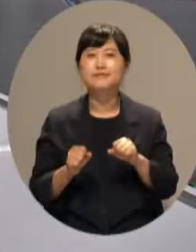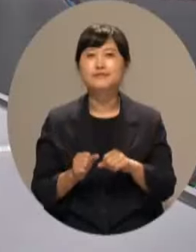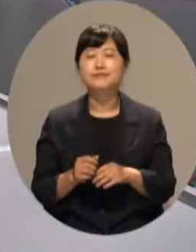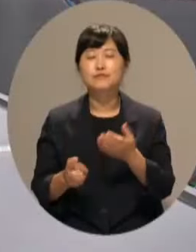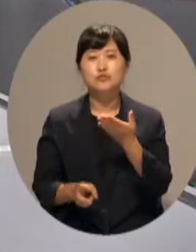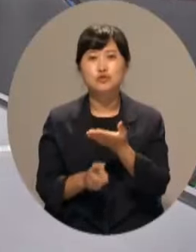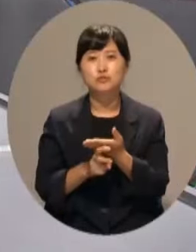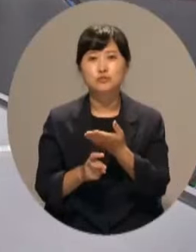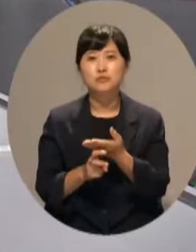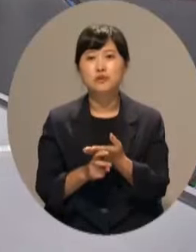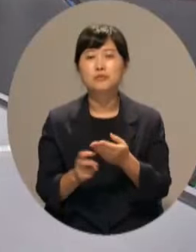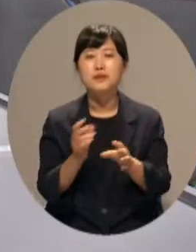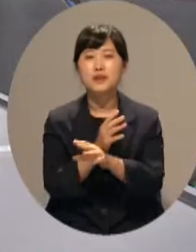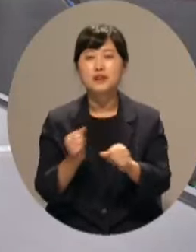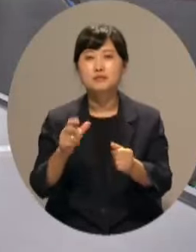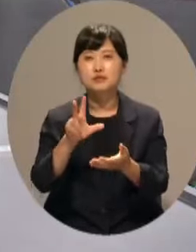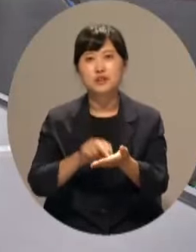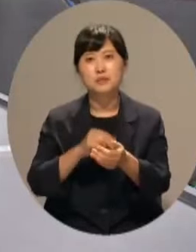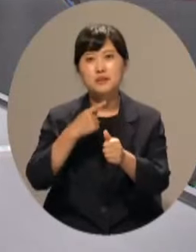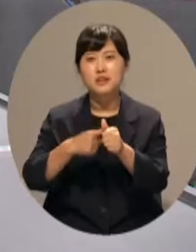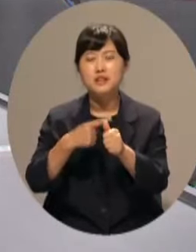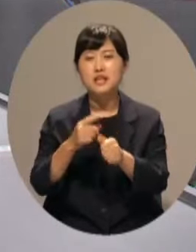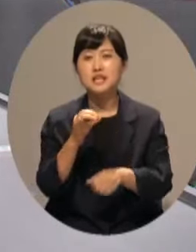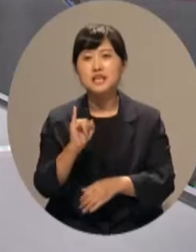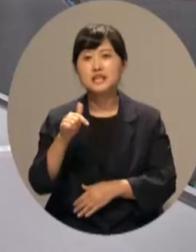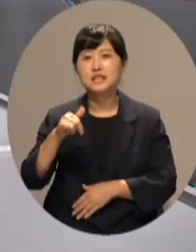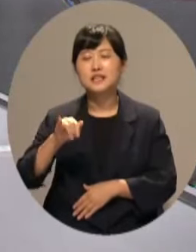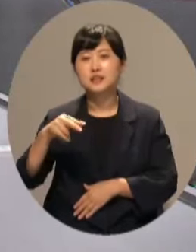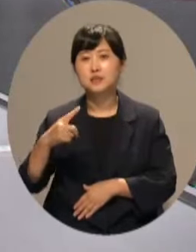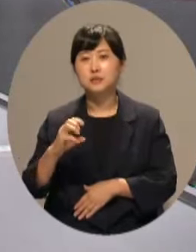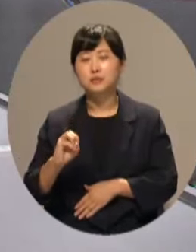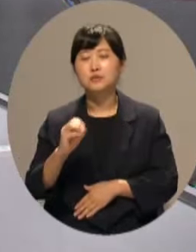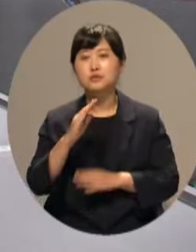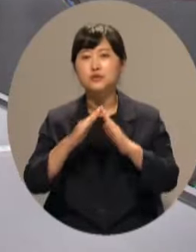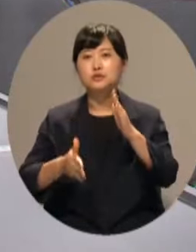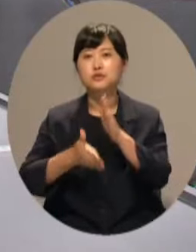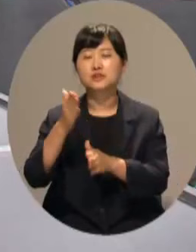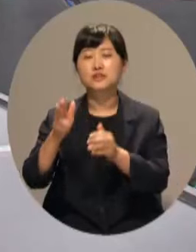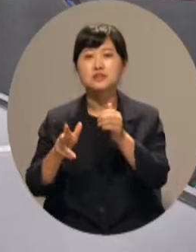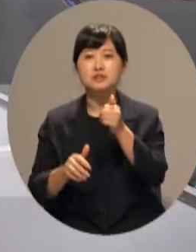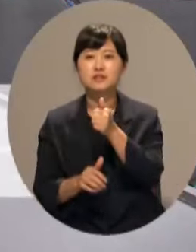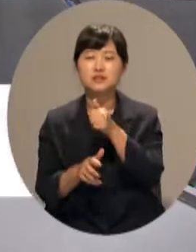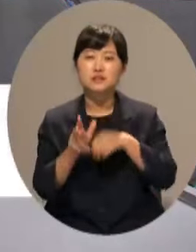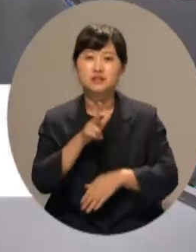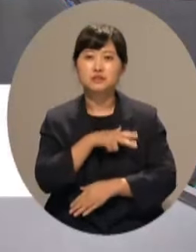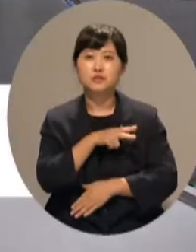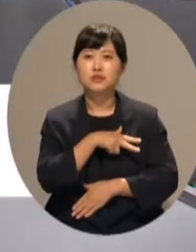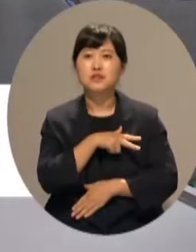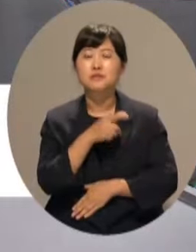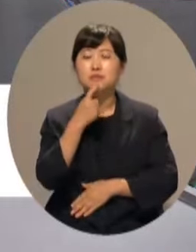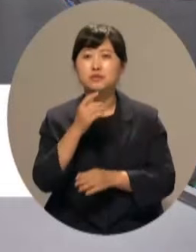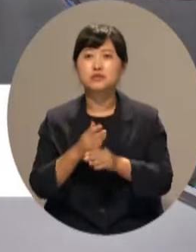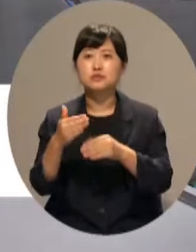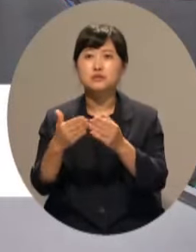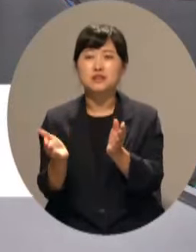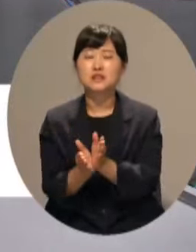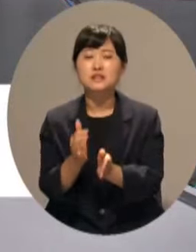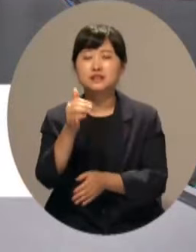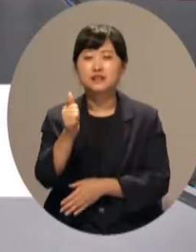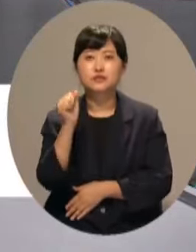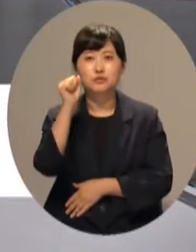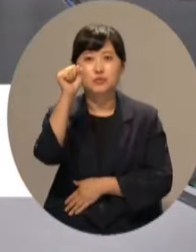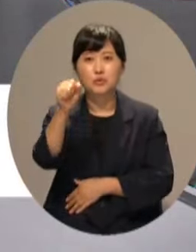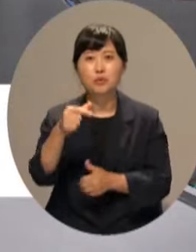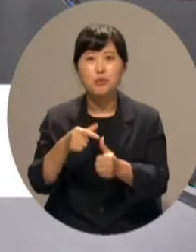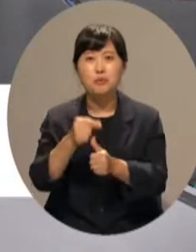불법 수의계약 문제로 기판에 받아온 이기동 전주 시의원이 민주당 전주시의회 의장 후보로 포 표 논란입니다